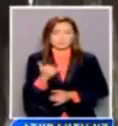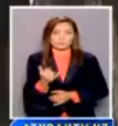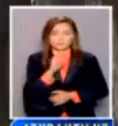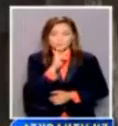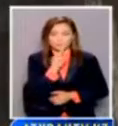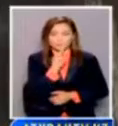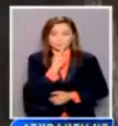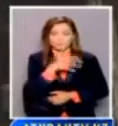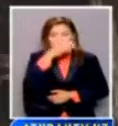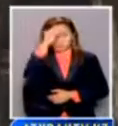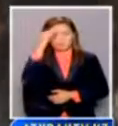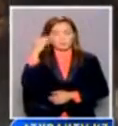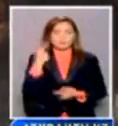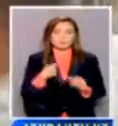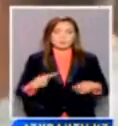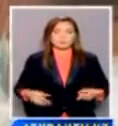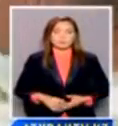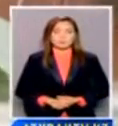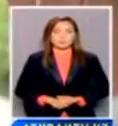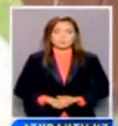время? Мнения жителей